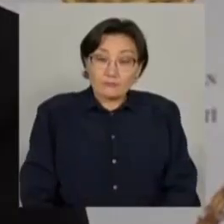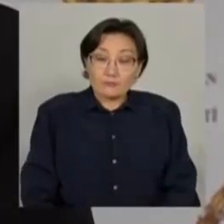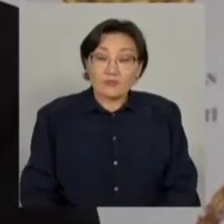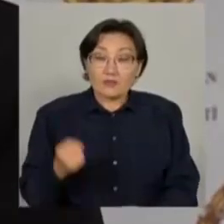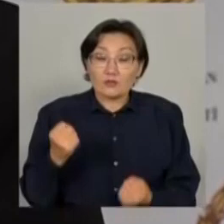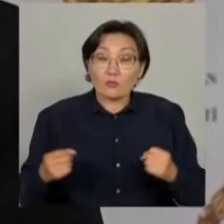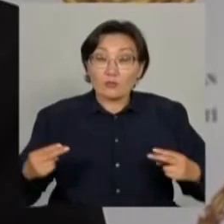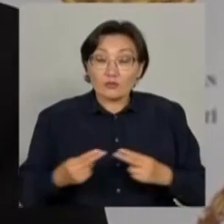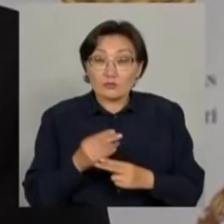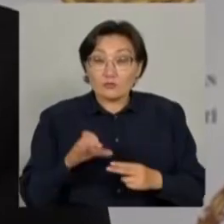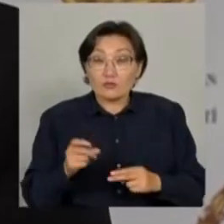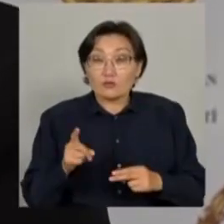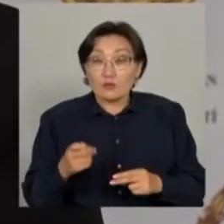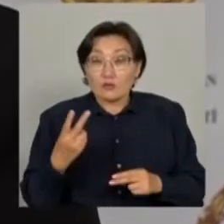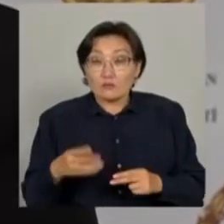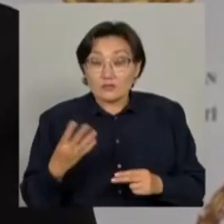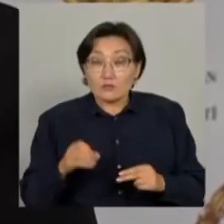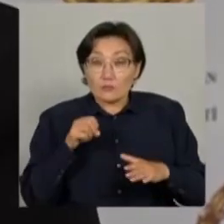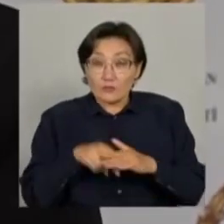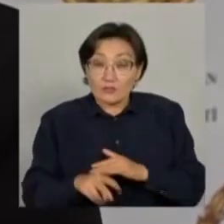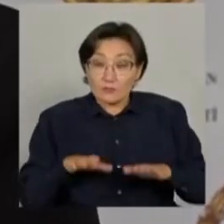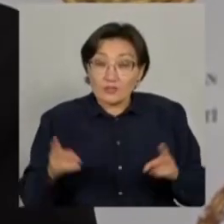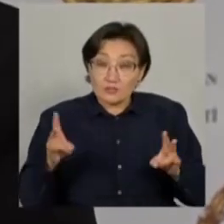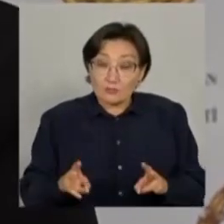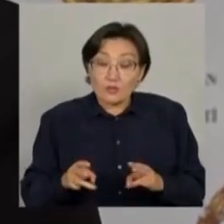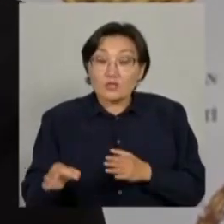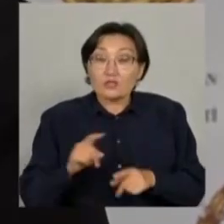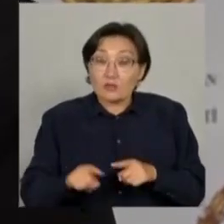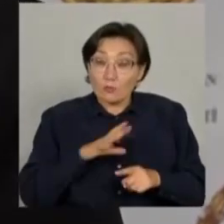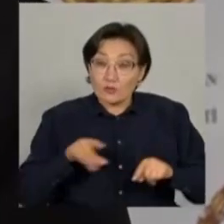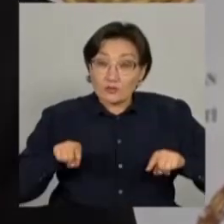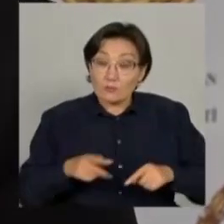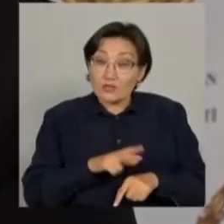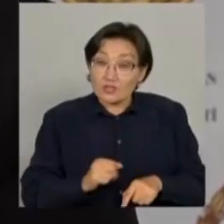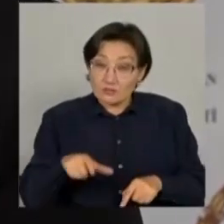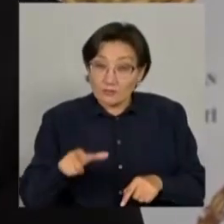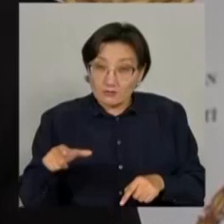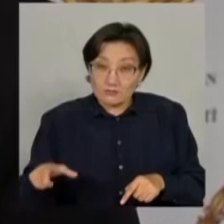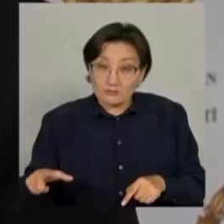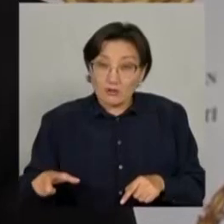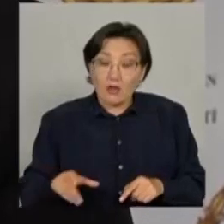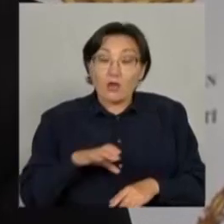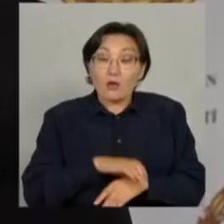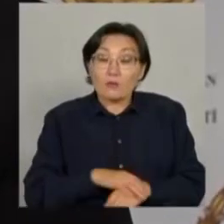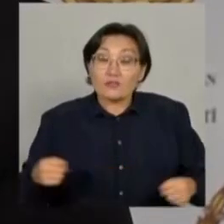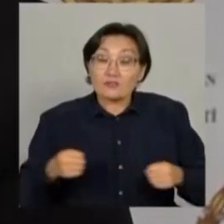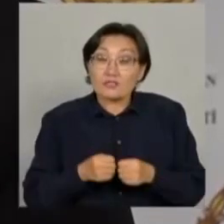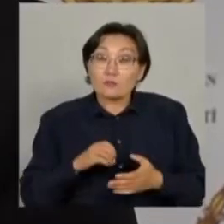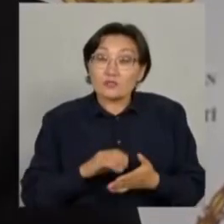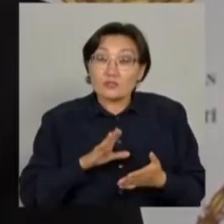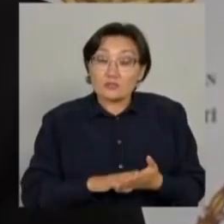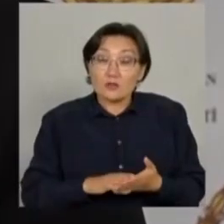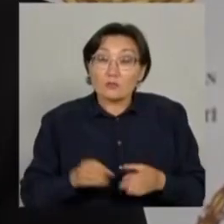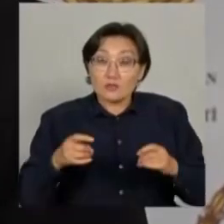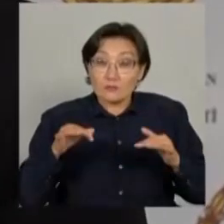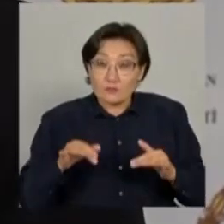Водитель Mercedes-Benz 124 скрылся с места ДТП, однако вскоре был задержан сотрудниками полиции. Факты ДТП зарегистрированы в едином